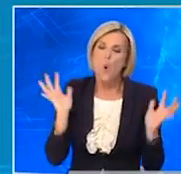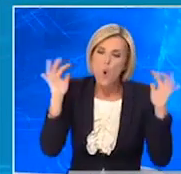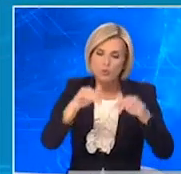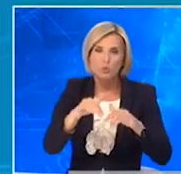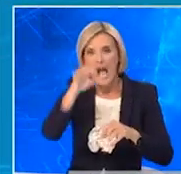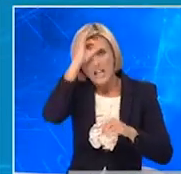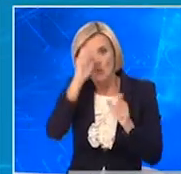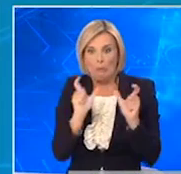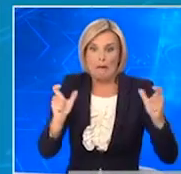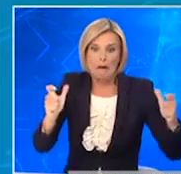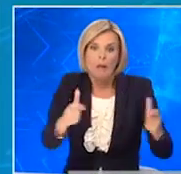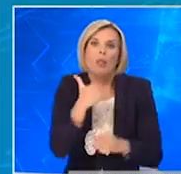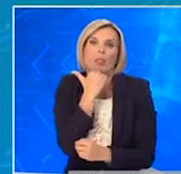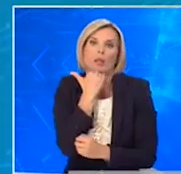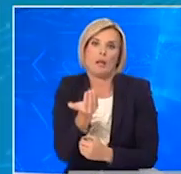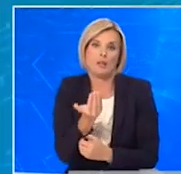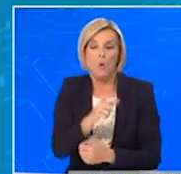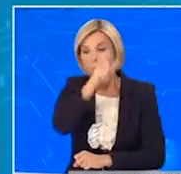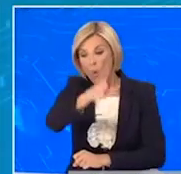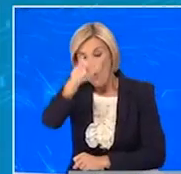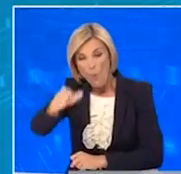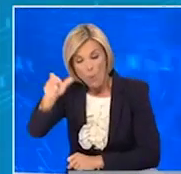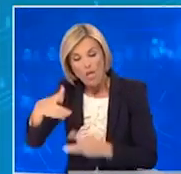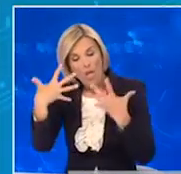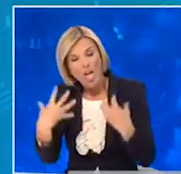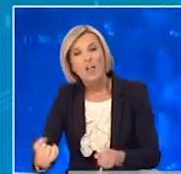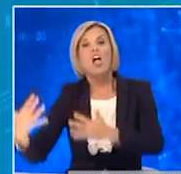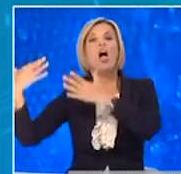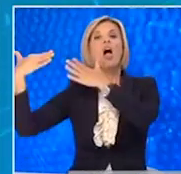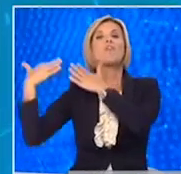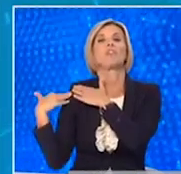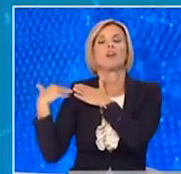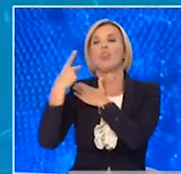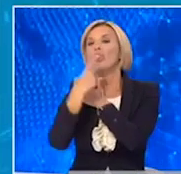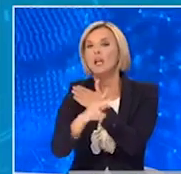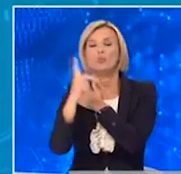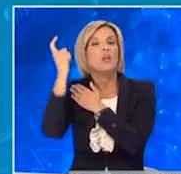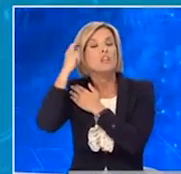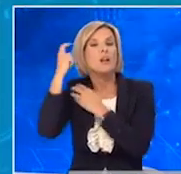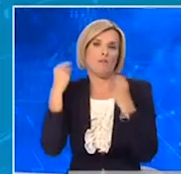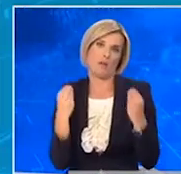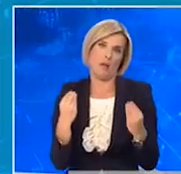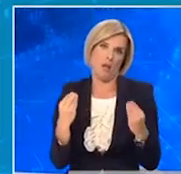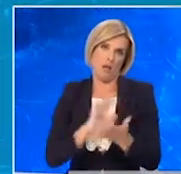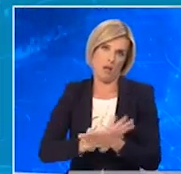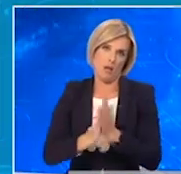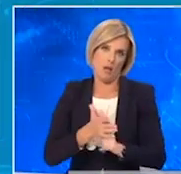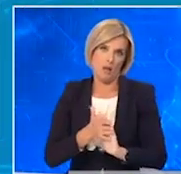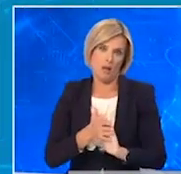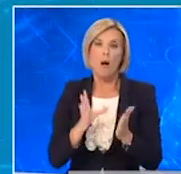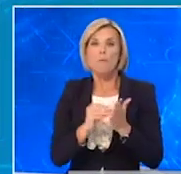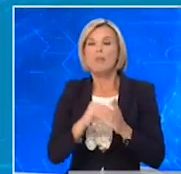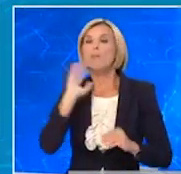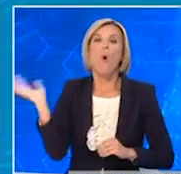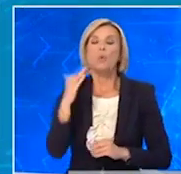οποιασδήποτε εκδηλώσεις. Και ευθύνη έχουμε και ο καθένας ξεχωριστά όταν συμμετέχουμε σε τέτοιο είδους. ειδικά κάποιες που είναι χαοτικές από πλευράς